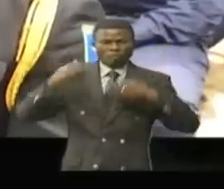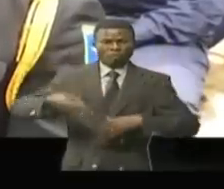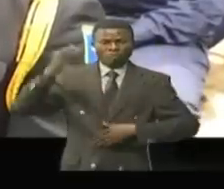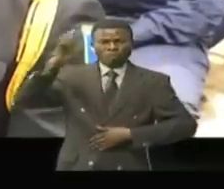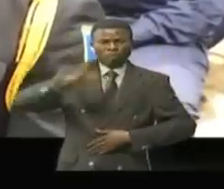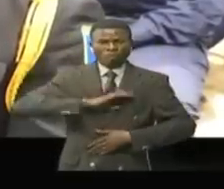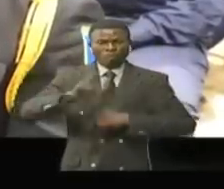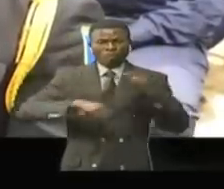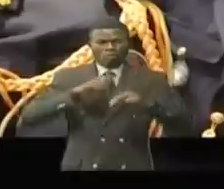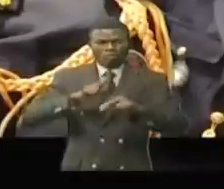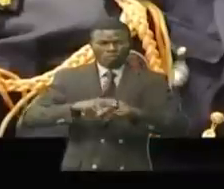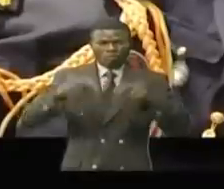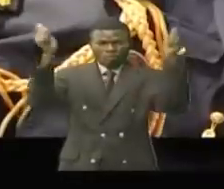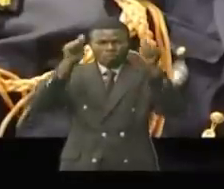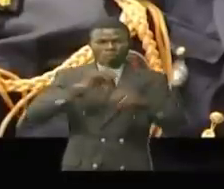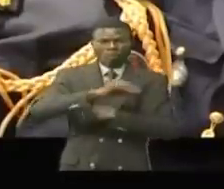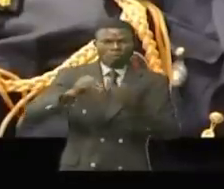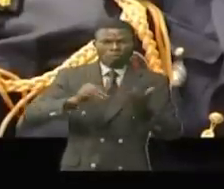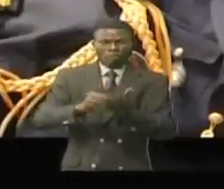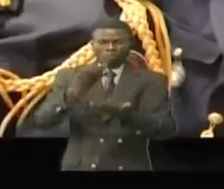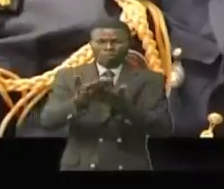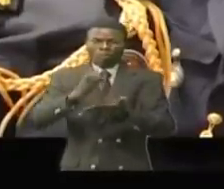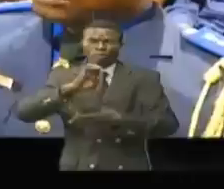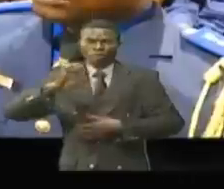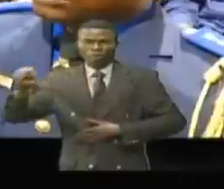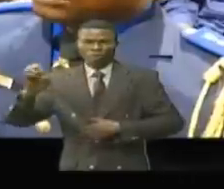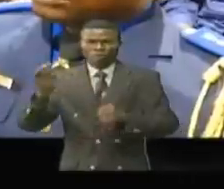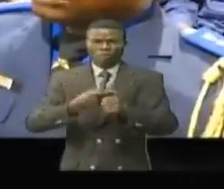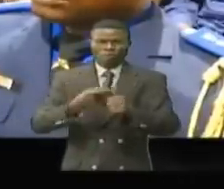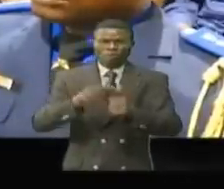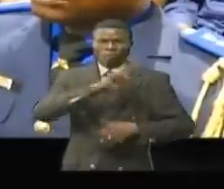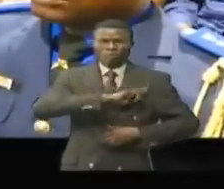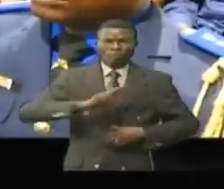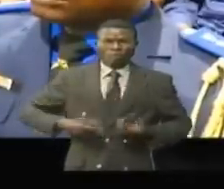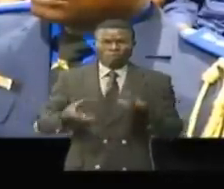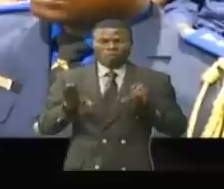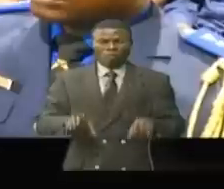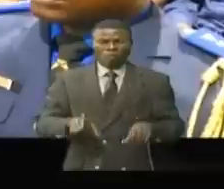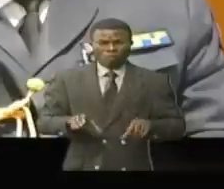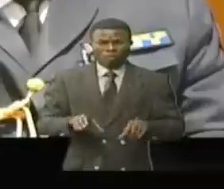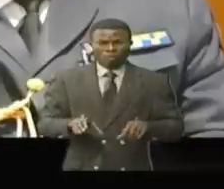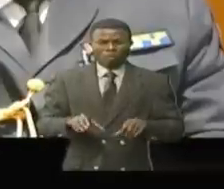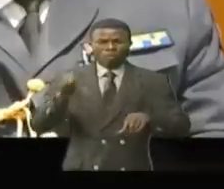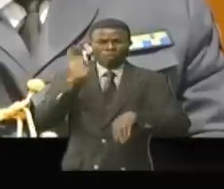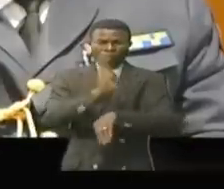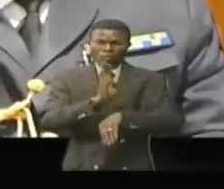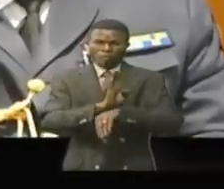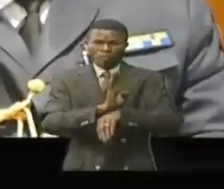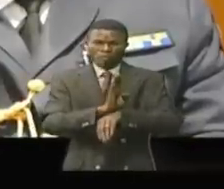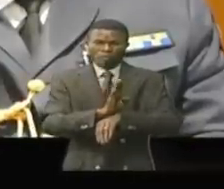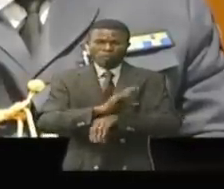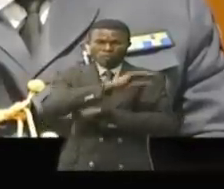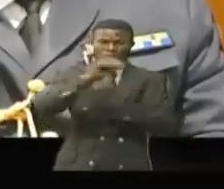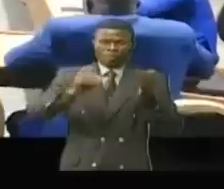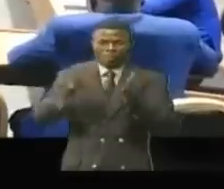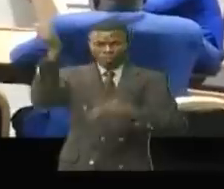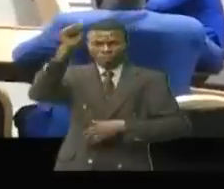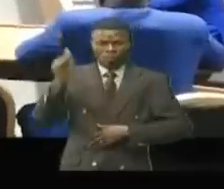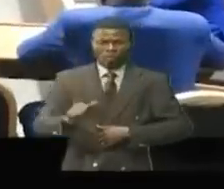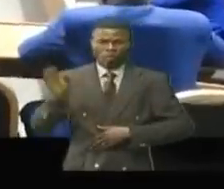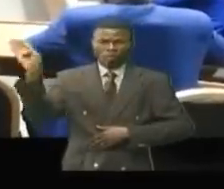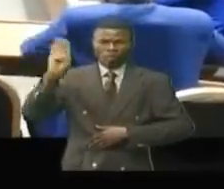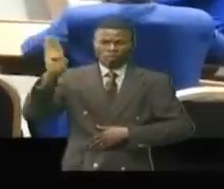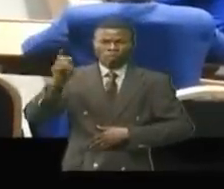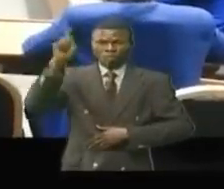de la sous-région de l'Afrique centrale et de l'Est, notamment la République démocratique du Congo, le Congo-Brazzaville, le Centrafrique, le Burundi,